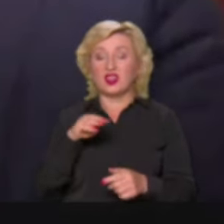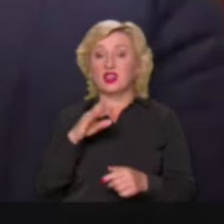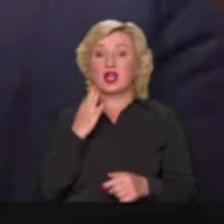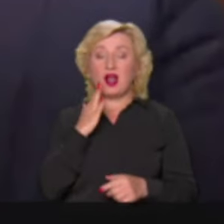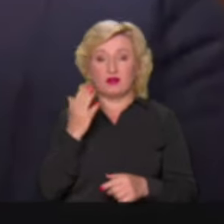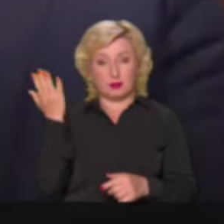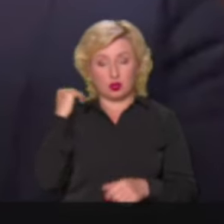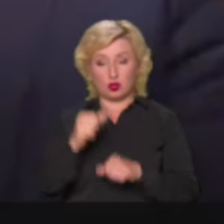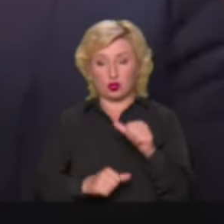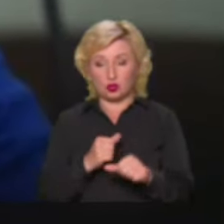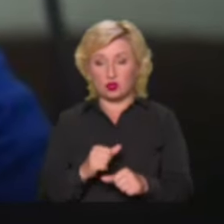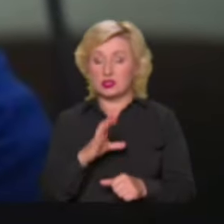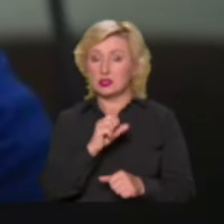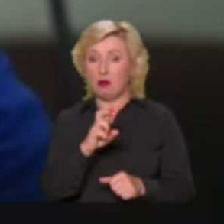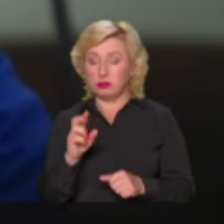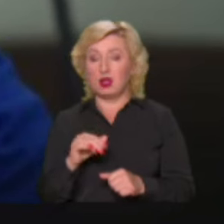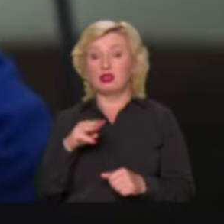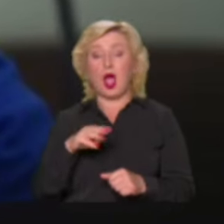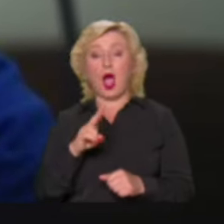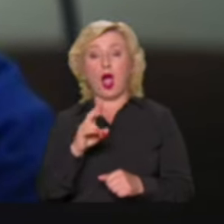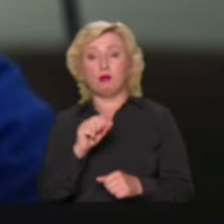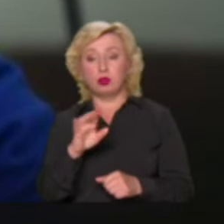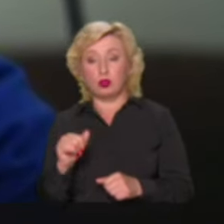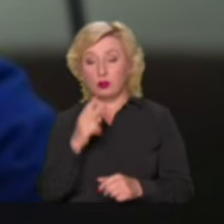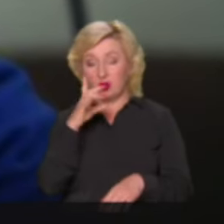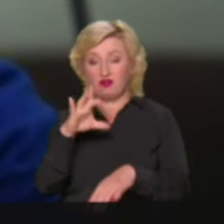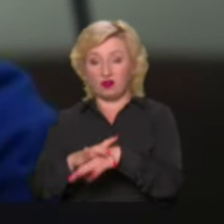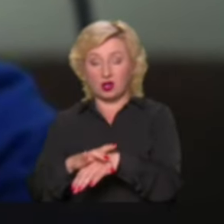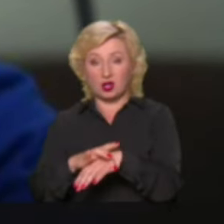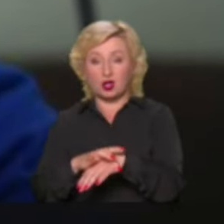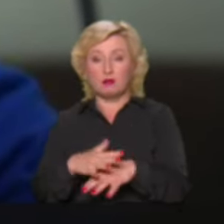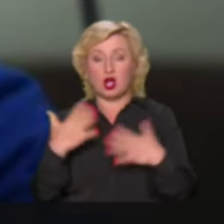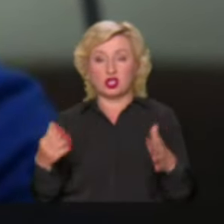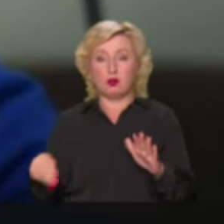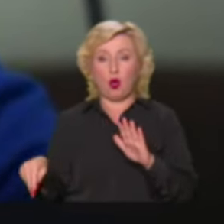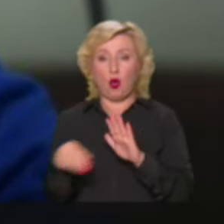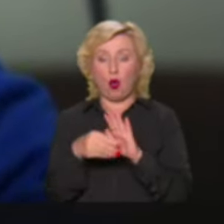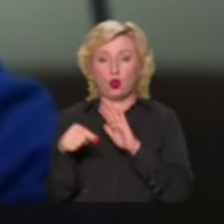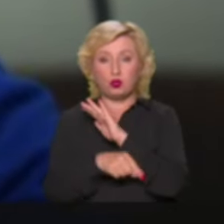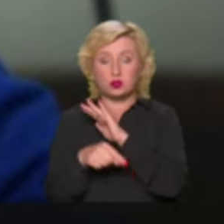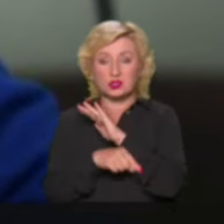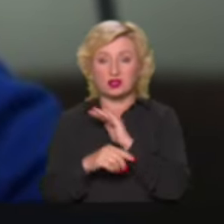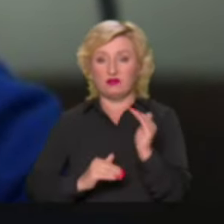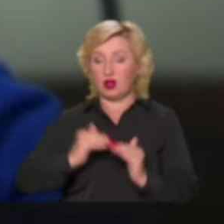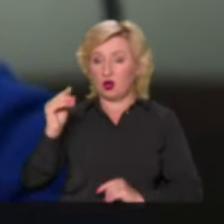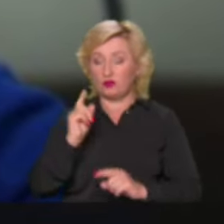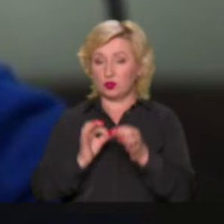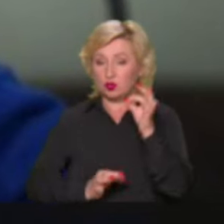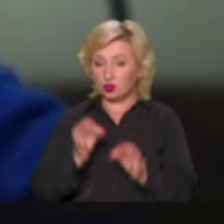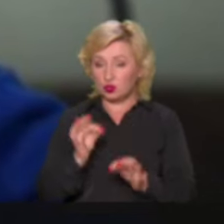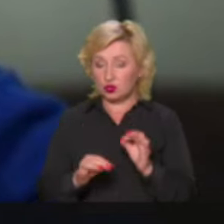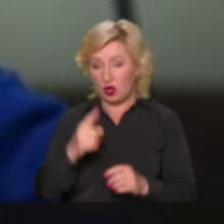року САП та НАБУ повідомили про викриття масштабної корупції у Верховному суді. Правоохоронці оголосили